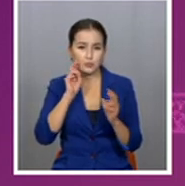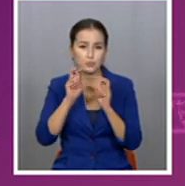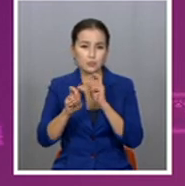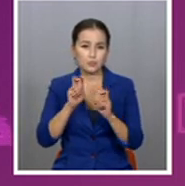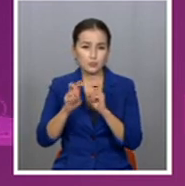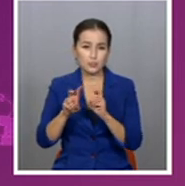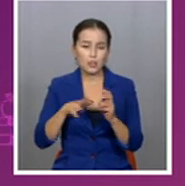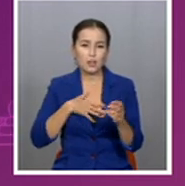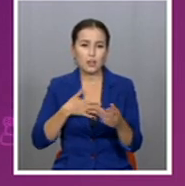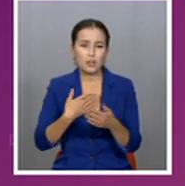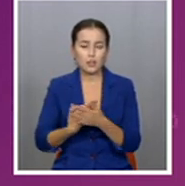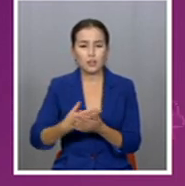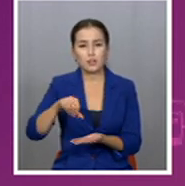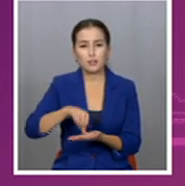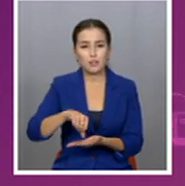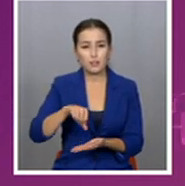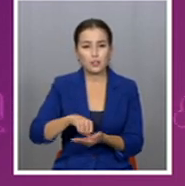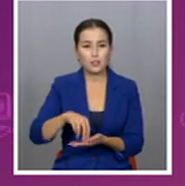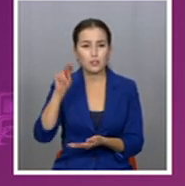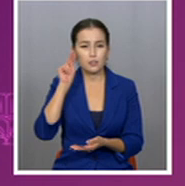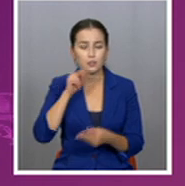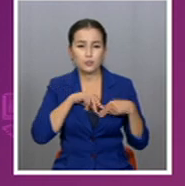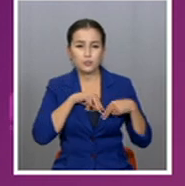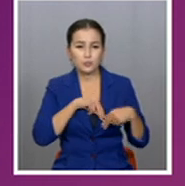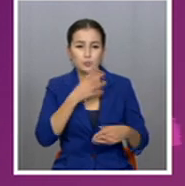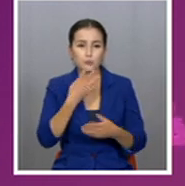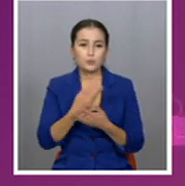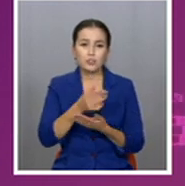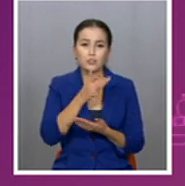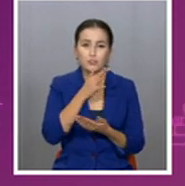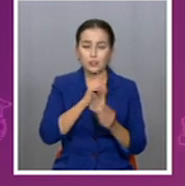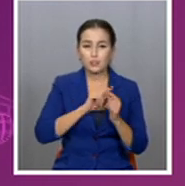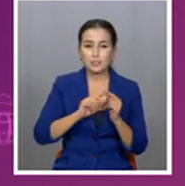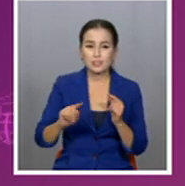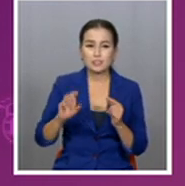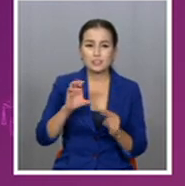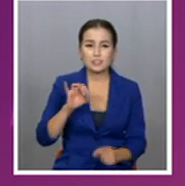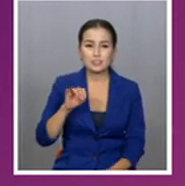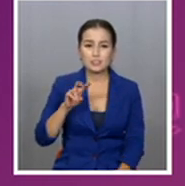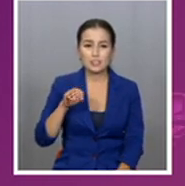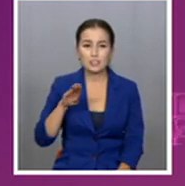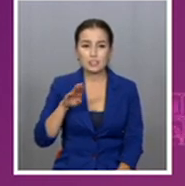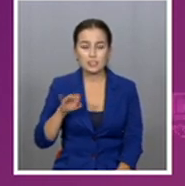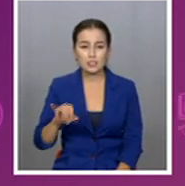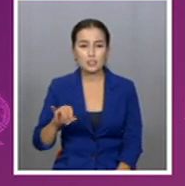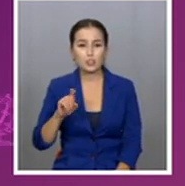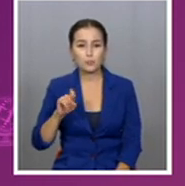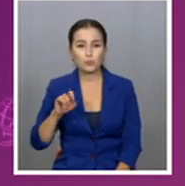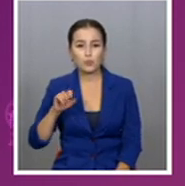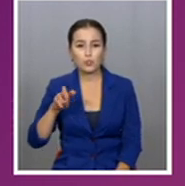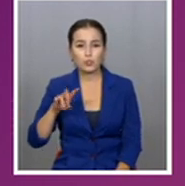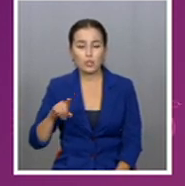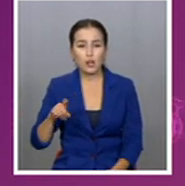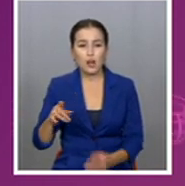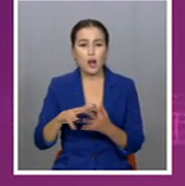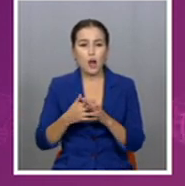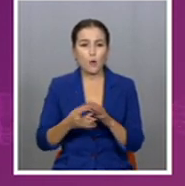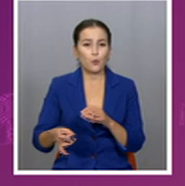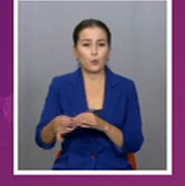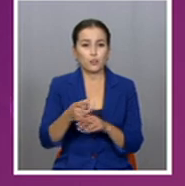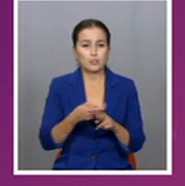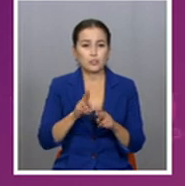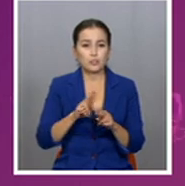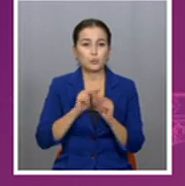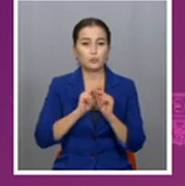жұмысына белсене қатысады. Еңбек жолын Ақмола уезіндегі Сілеті Бұғылы ауылының мектеп мұғалімдігінен